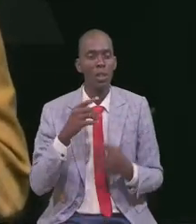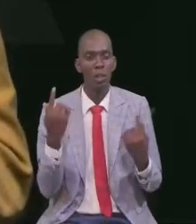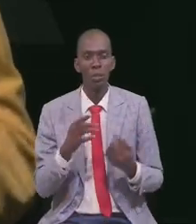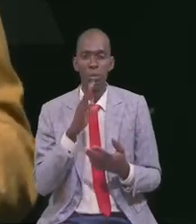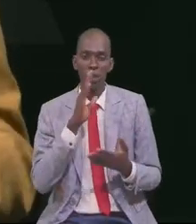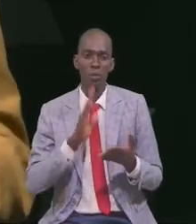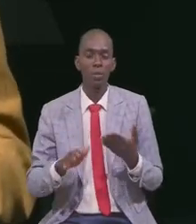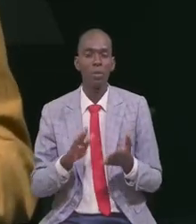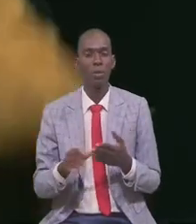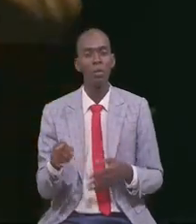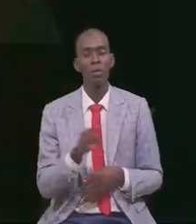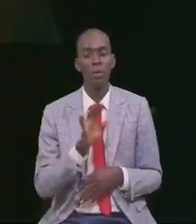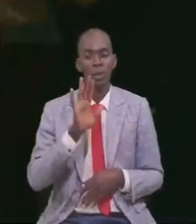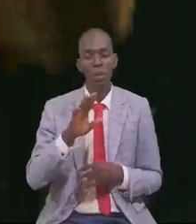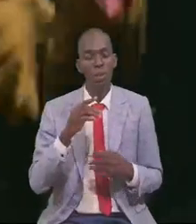Tes péchés,